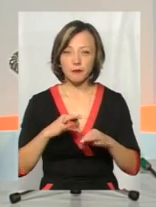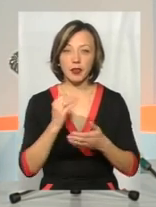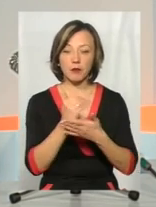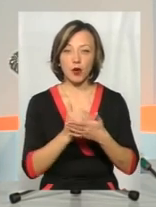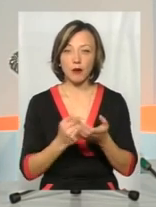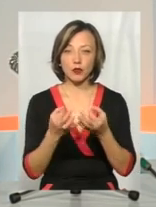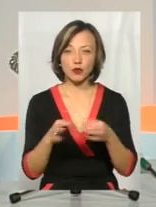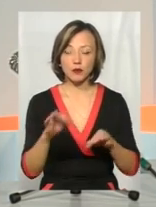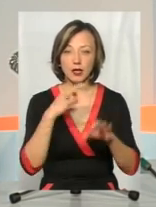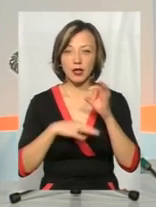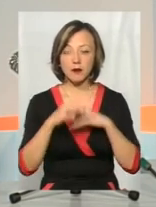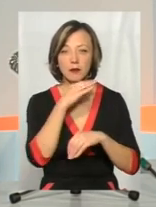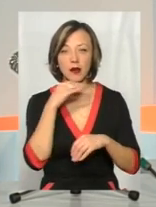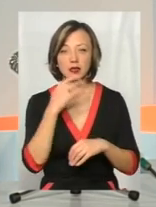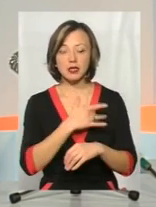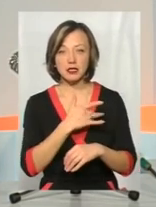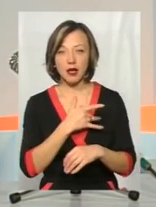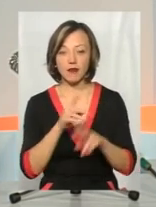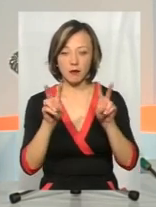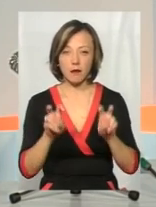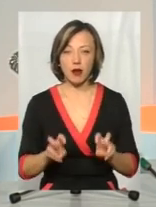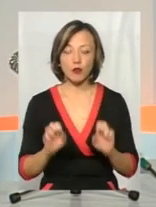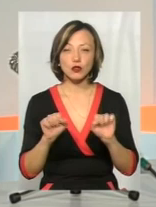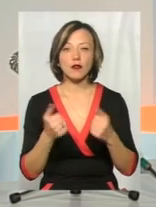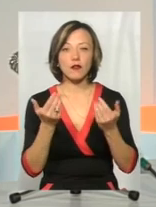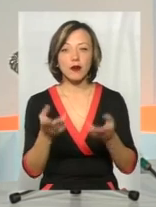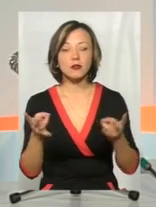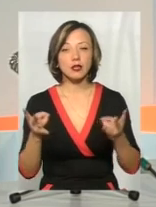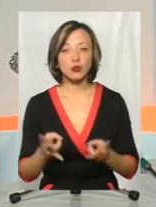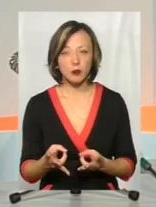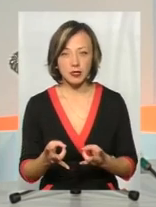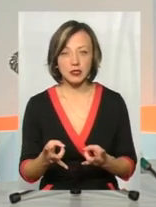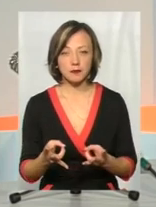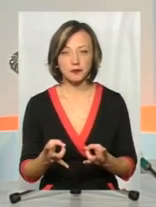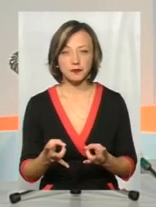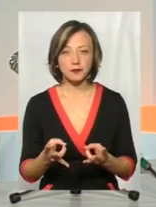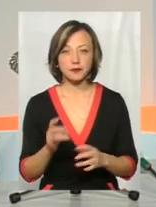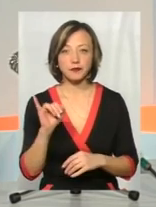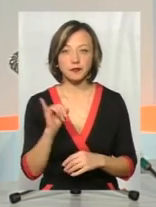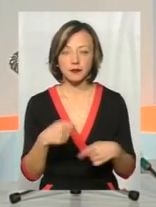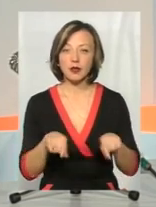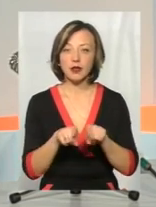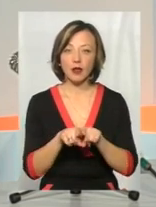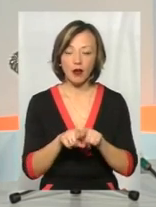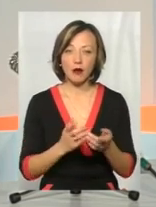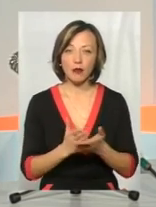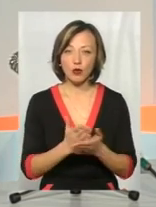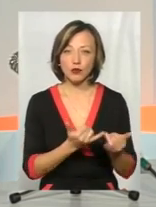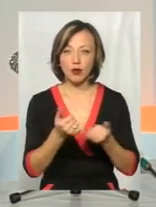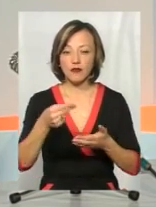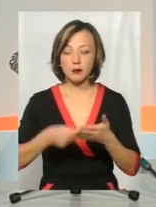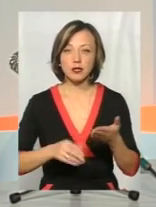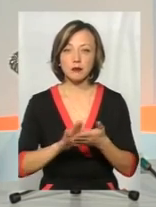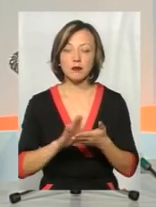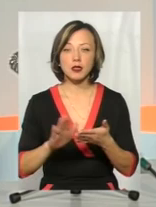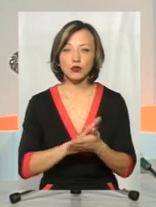програмі «Доступні ліки». Там багато є серцевих препаратів. Можливо, вам знадобиться і така послуга – виписати